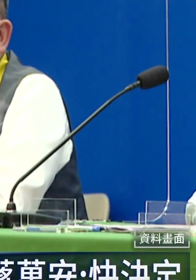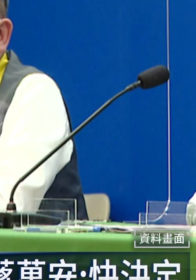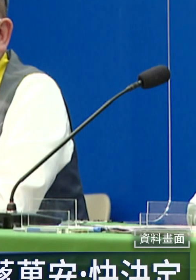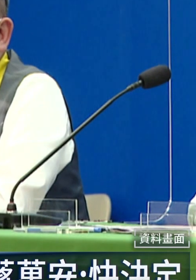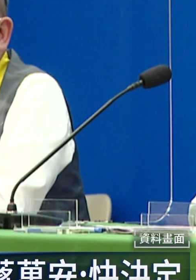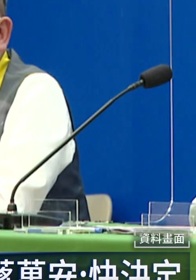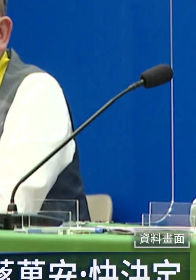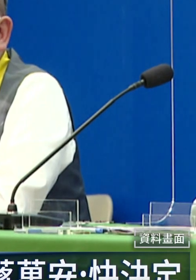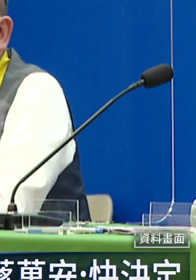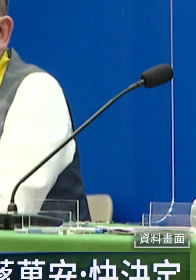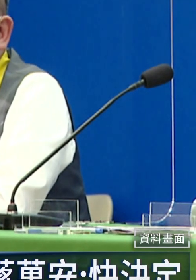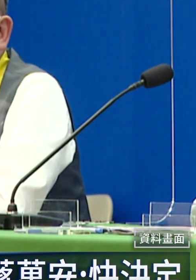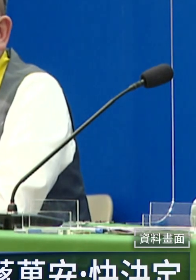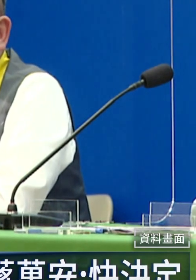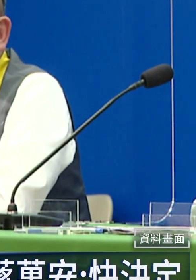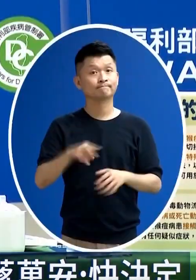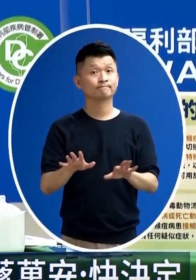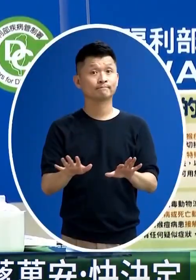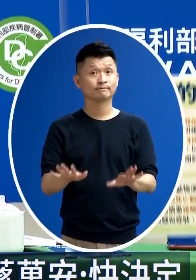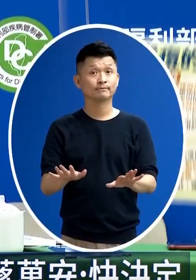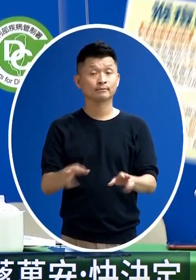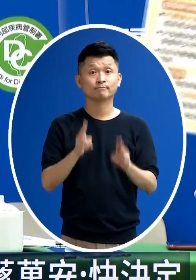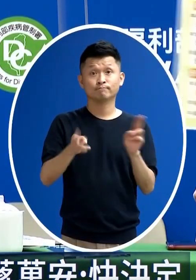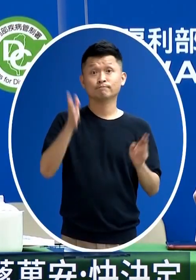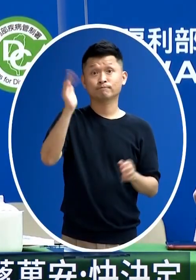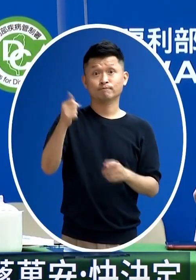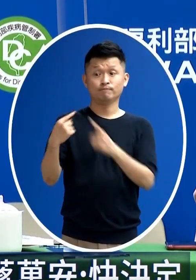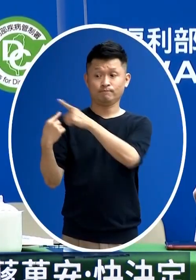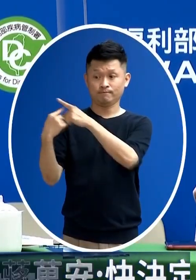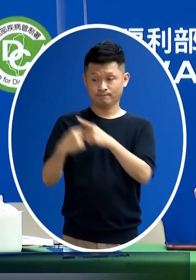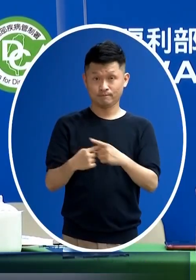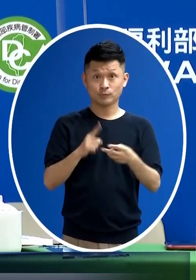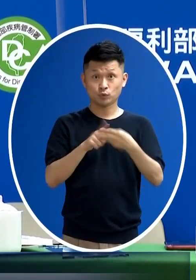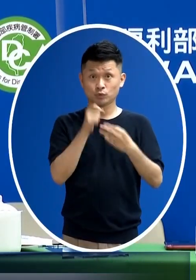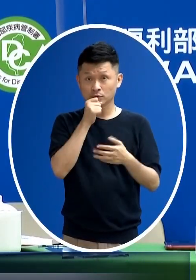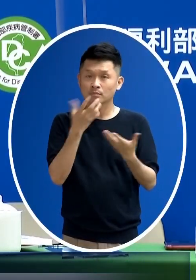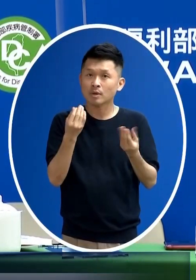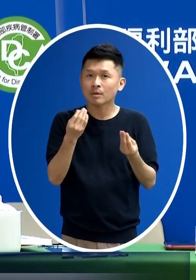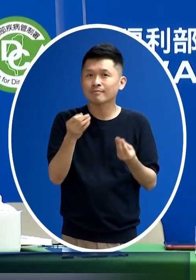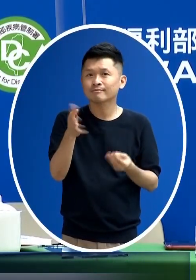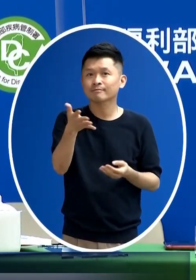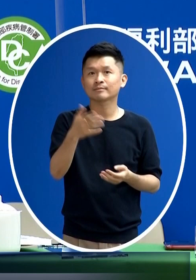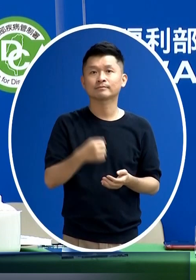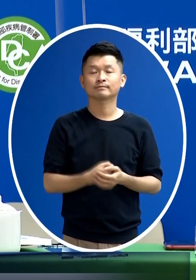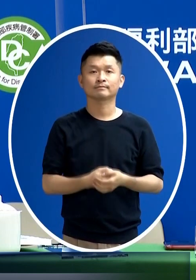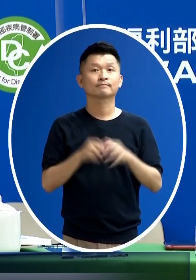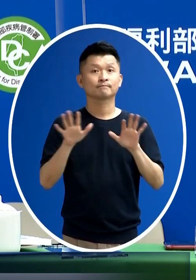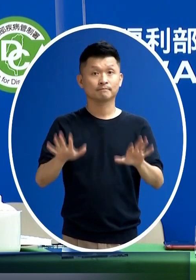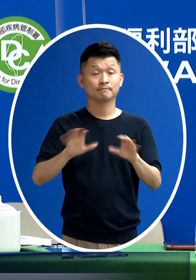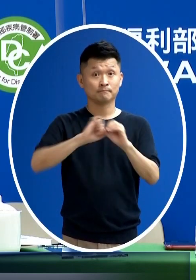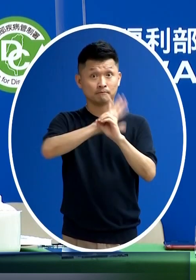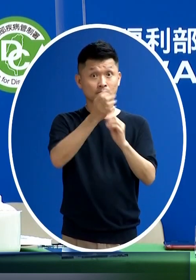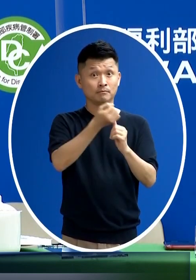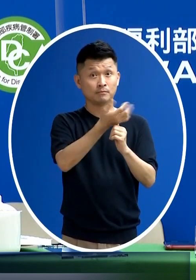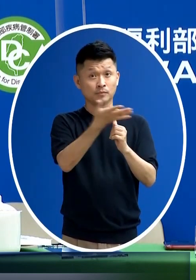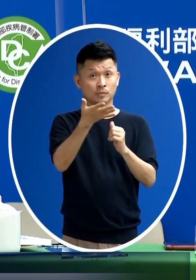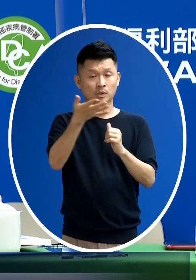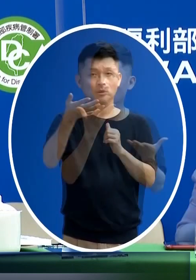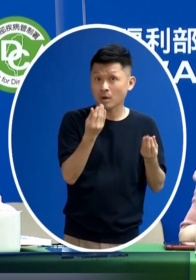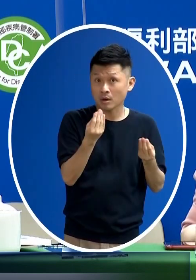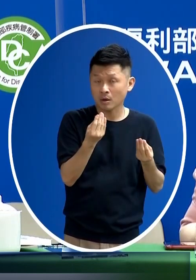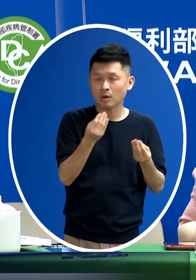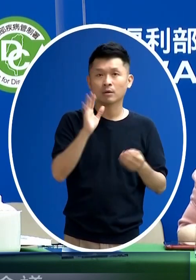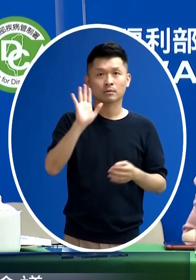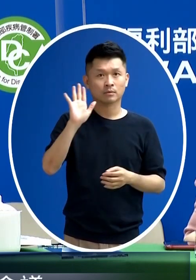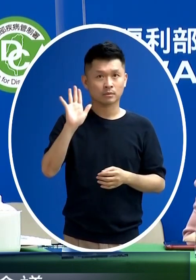48.9%，确实已经大幅回升。 指挥官没有来主持的部分啊，主要就是因为目前疫情稳定的下降，